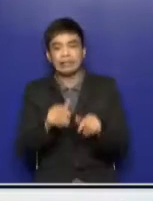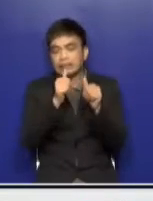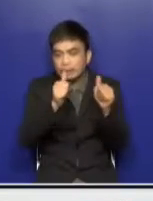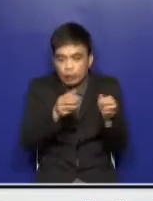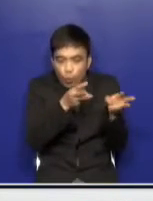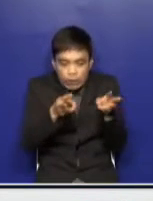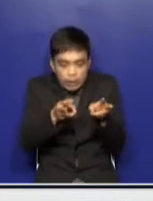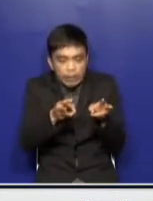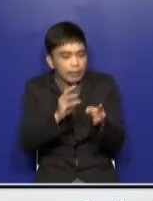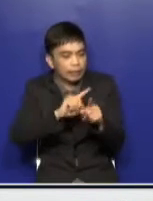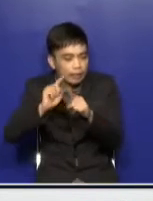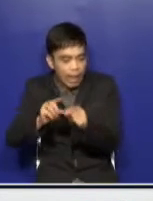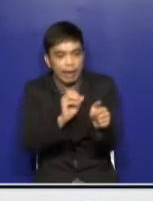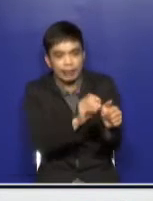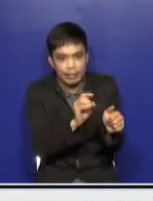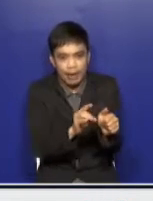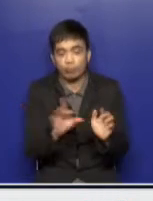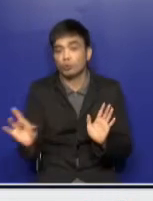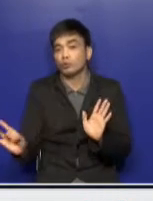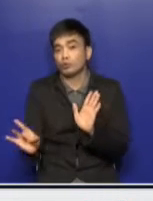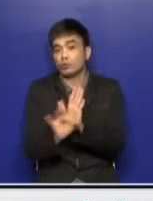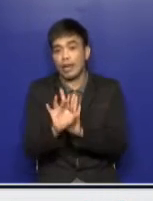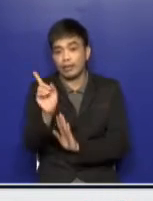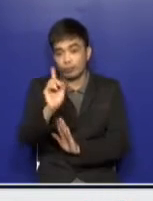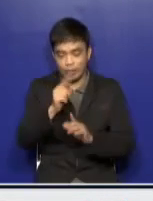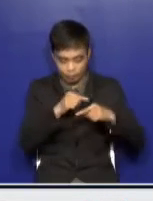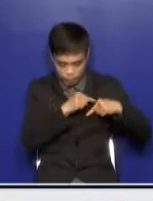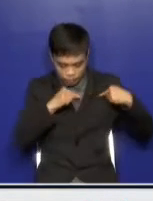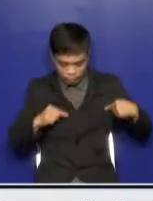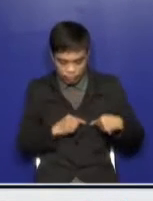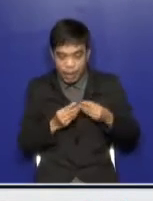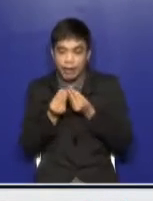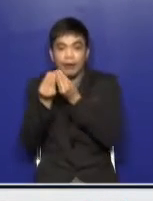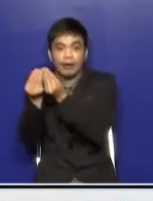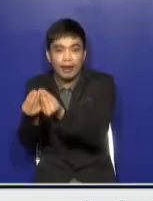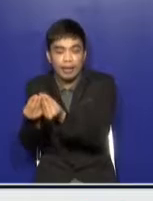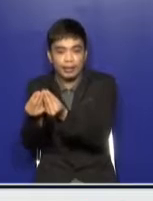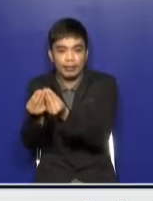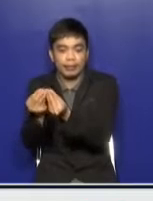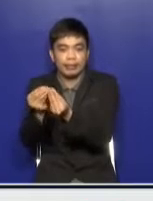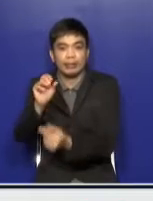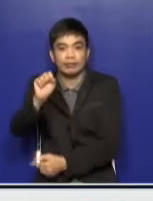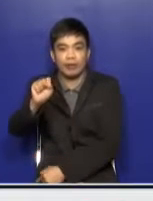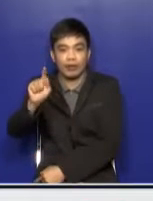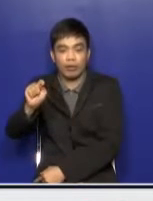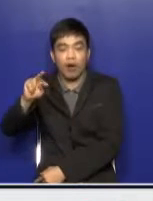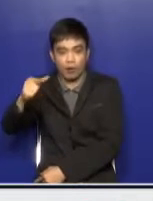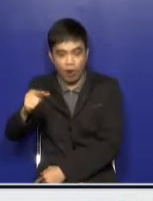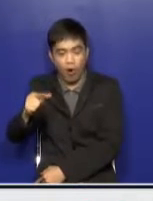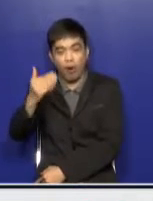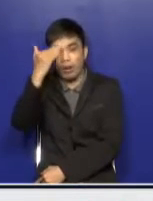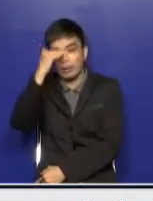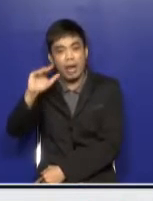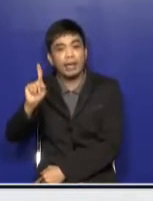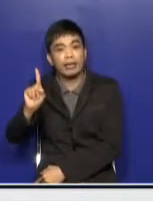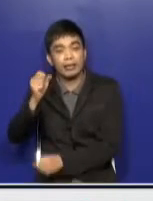นะแล้วก็สุดท้ายนี้ก็ขอให้กำลังใจสำนักงานตรวจเงินแผ่นดินที่มาช่วยกันทำงานเ